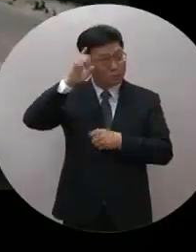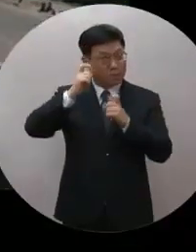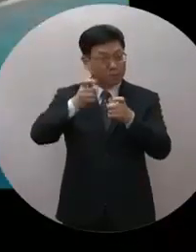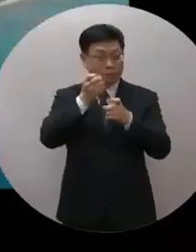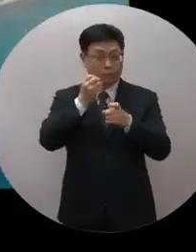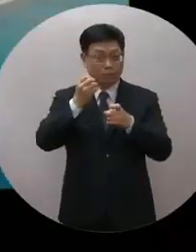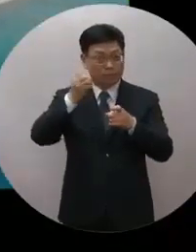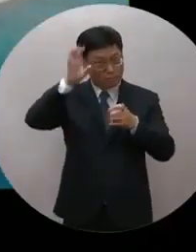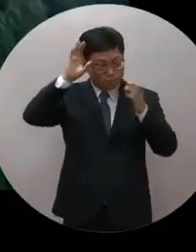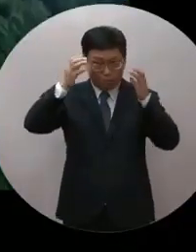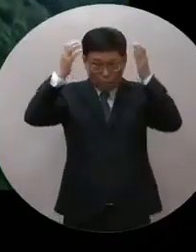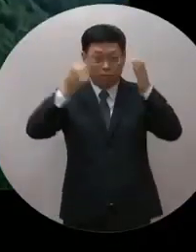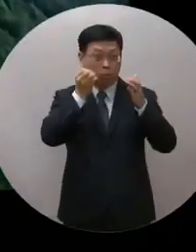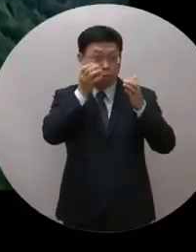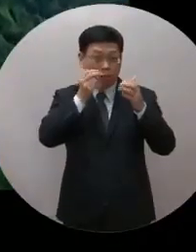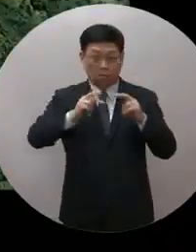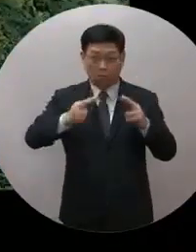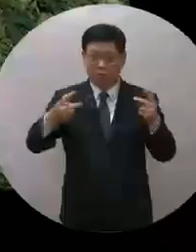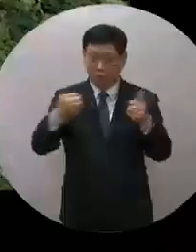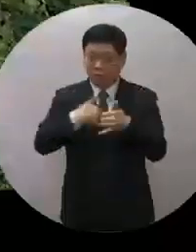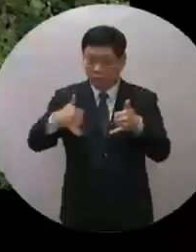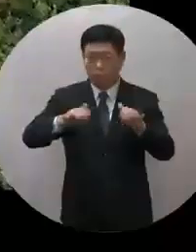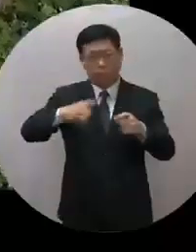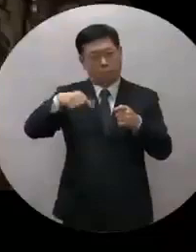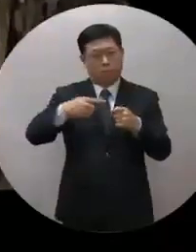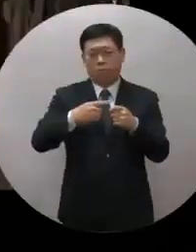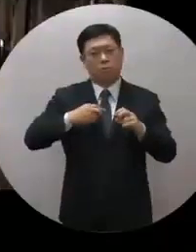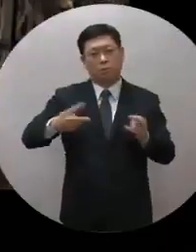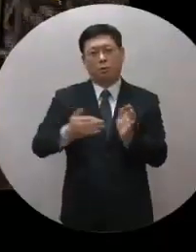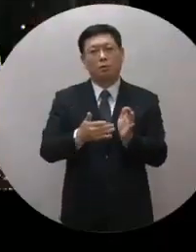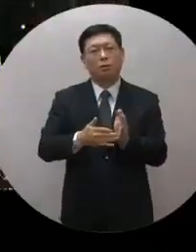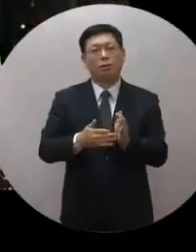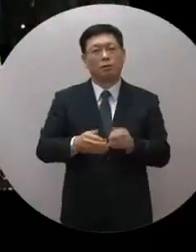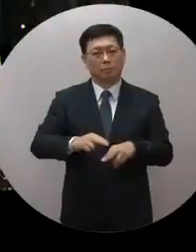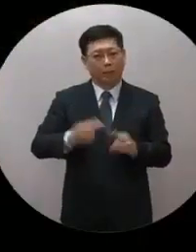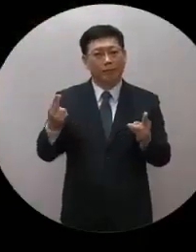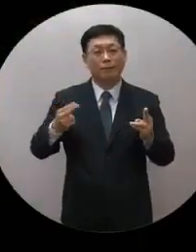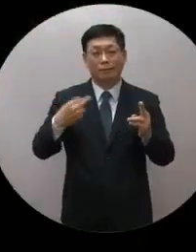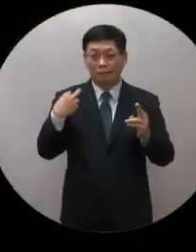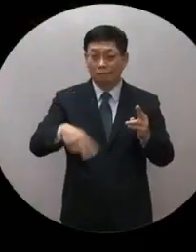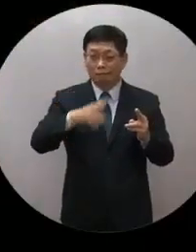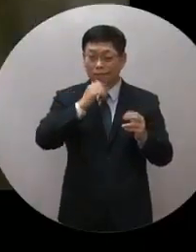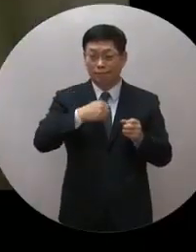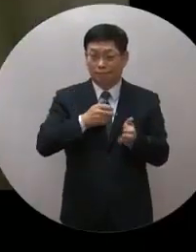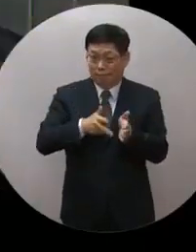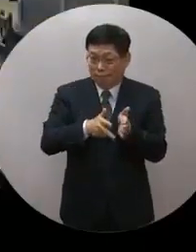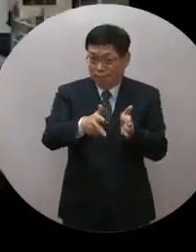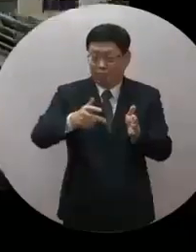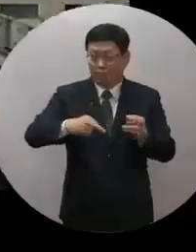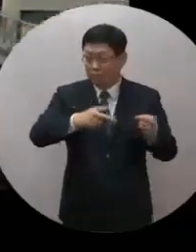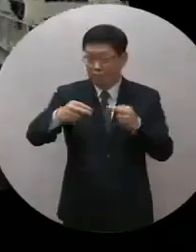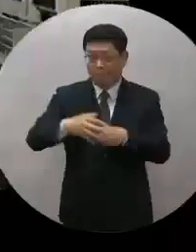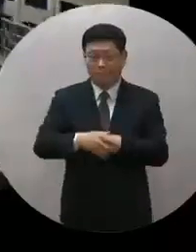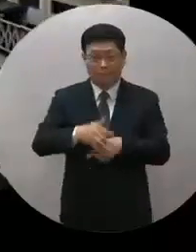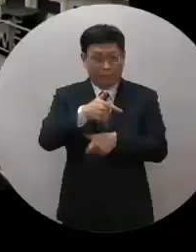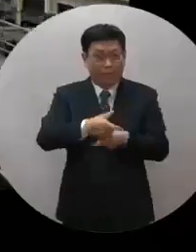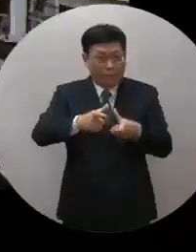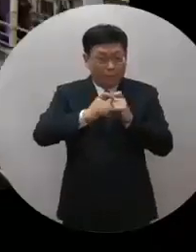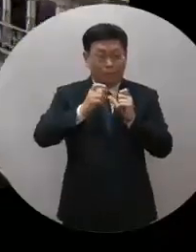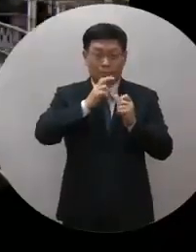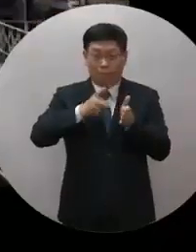去年底今年初完工通车。另外在轨道建设方面，南回铁路